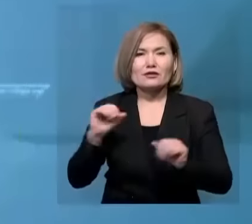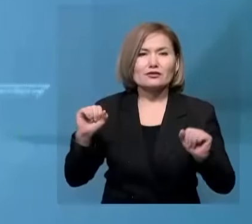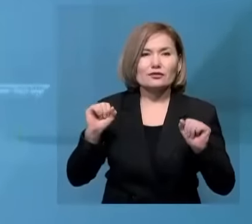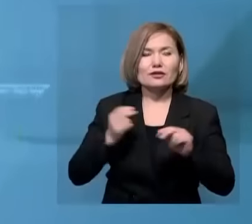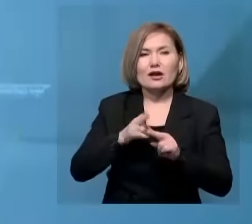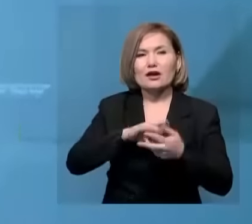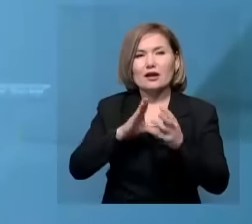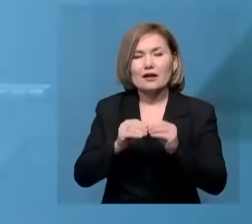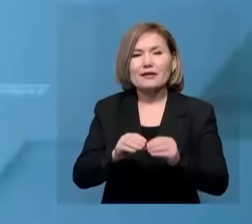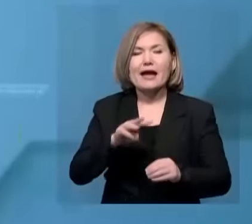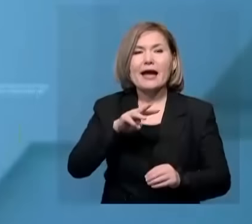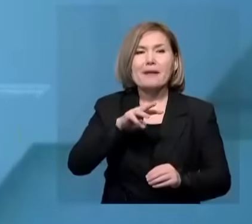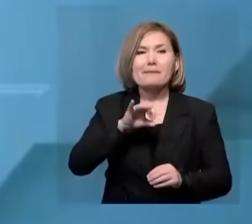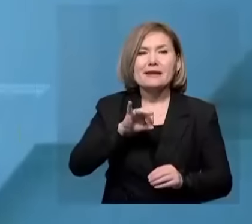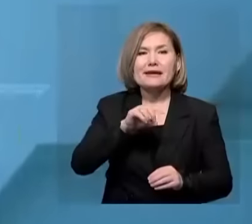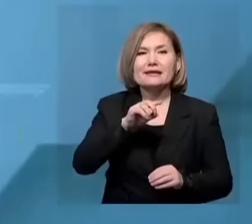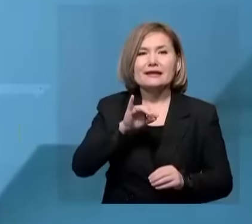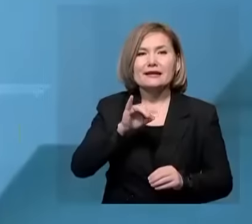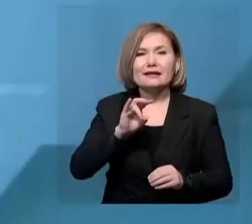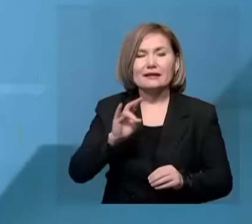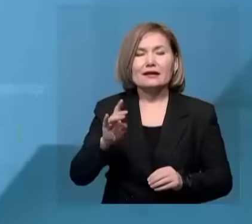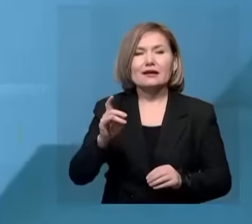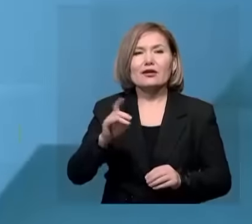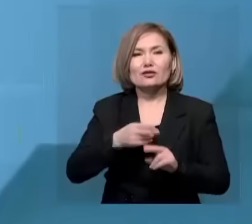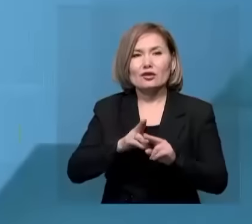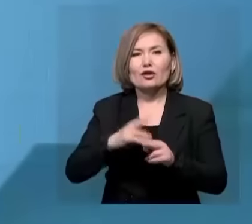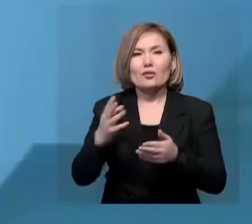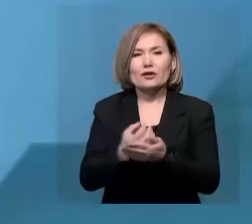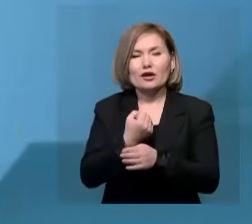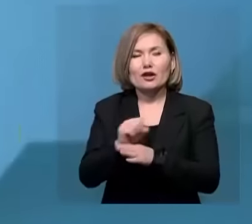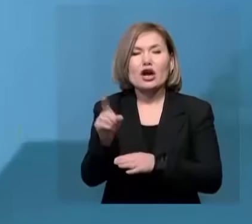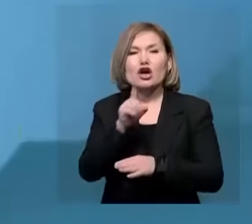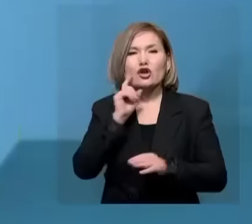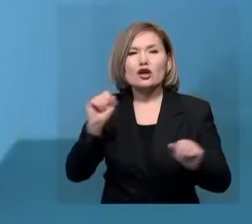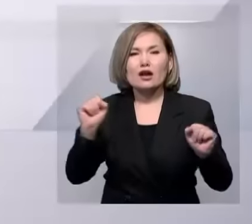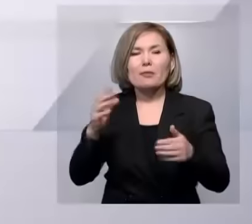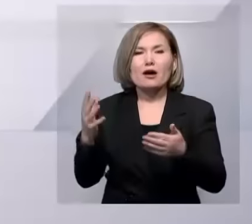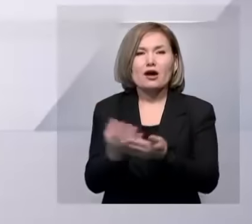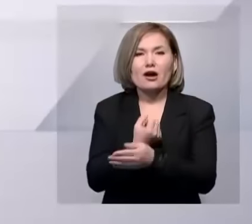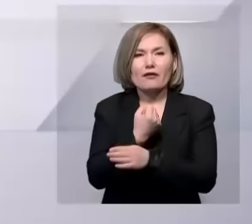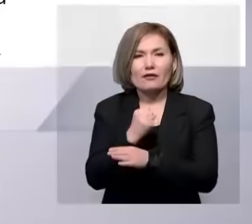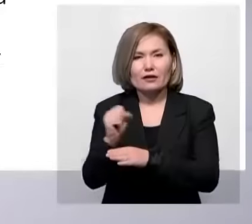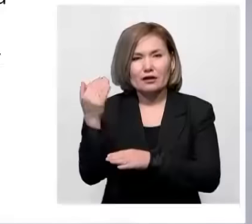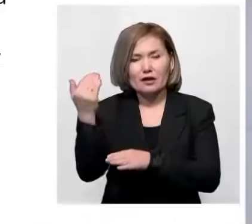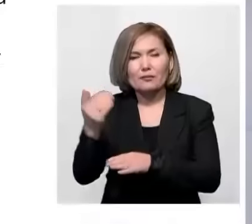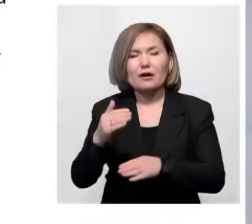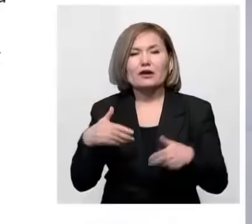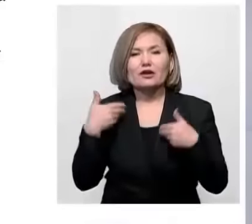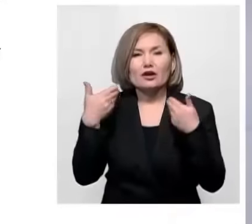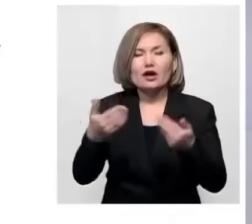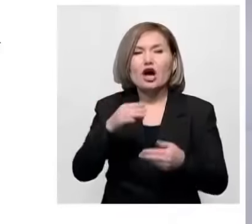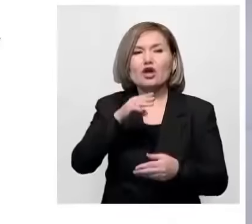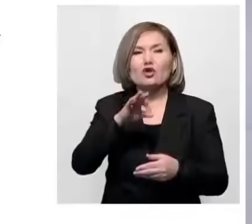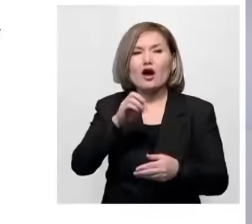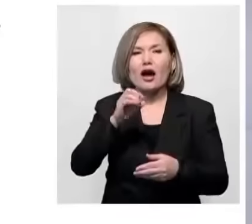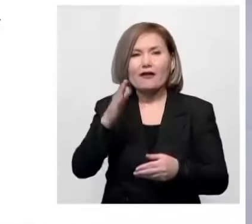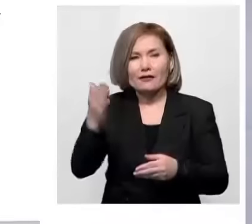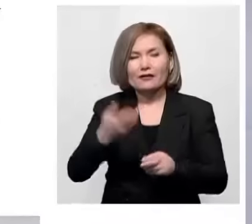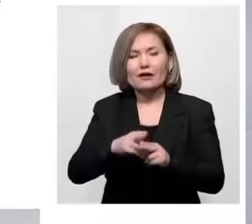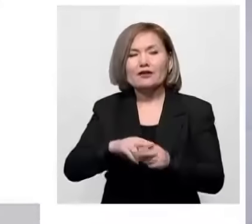спортынан Илия Мизерінің жүзден жүйрік шықты. Жас спортшыны жеңісімен Қасым Жомарт Тоқаев құттықтады. Президент тілегін